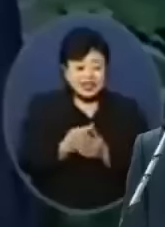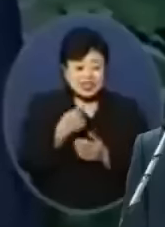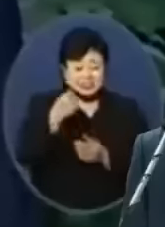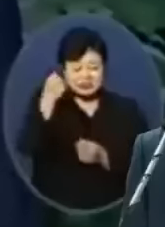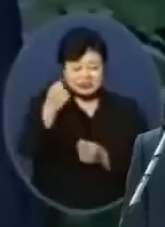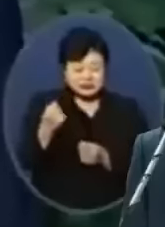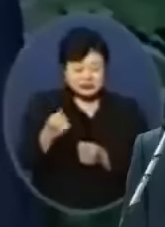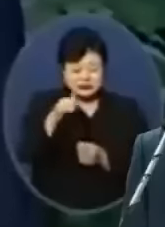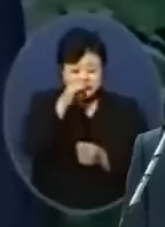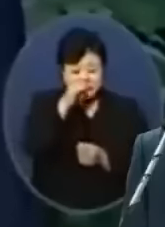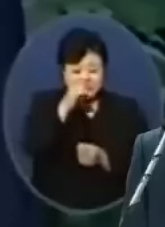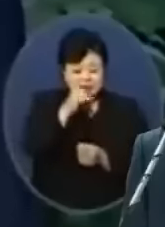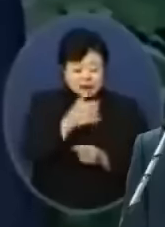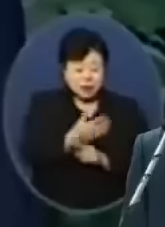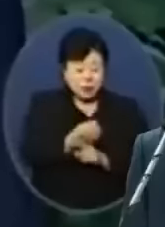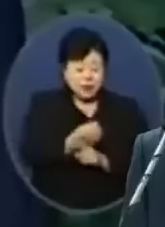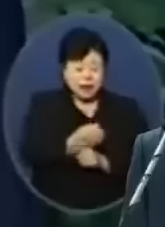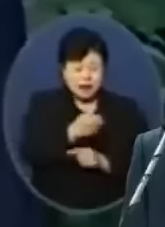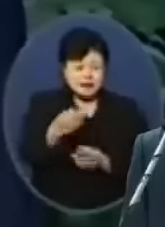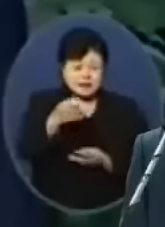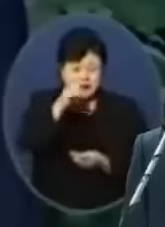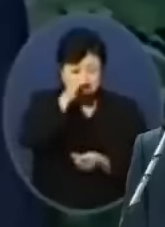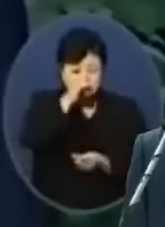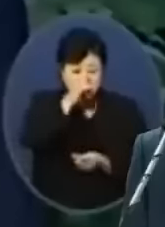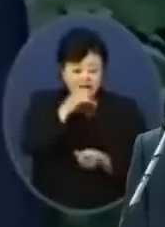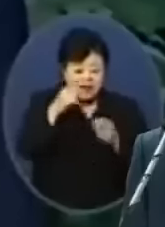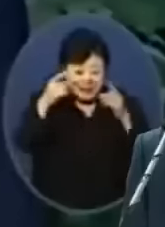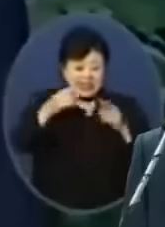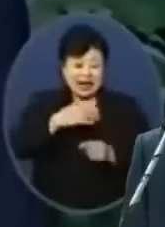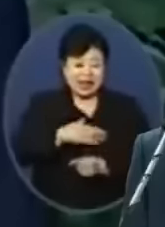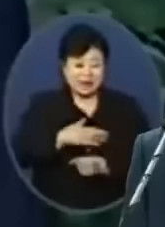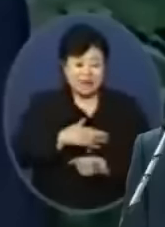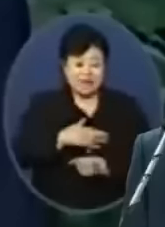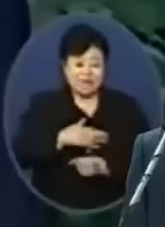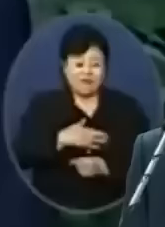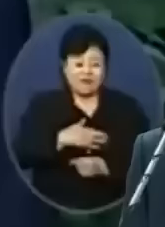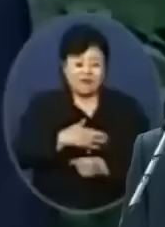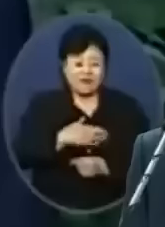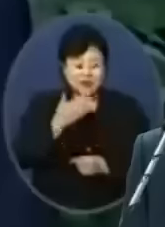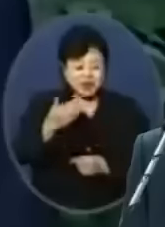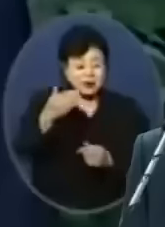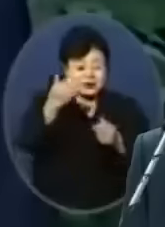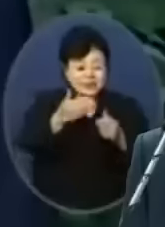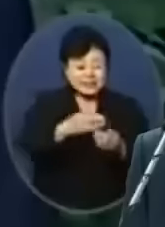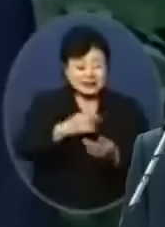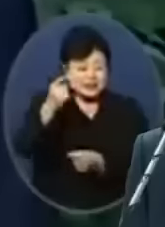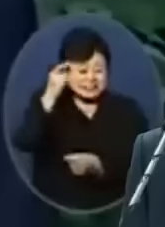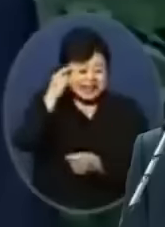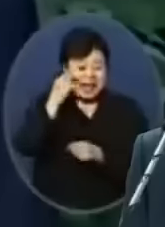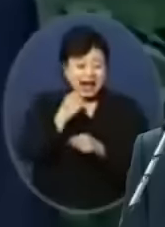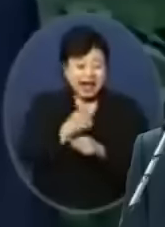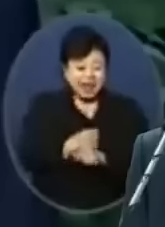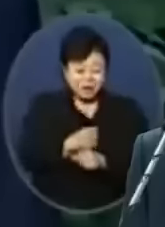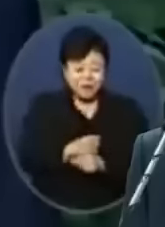그렇지 굉장한 보화를 가지고 있는데 이를 깨달아 알고 여러분께서